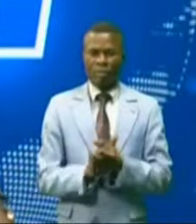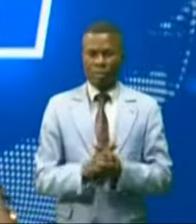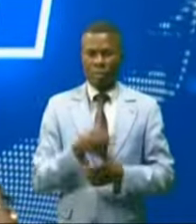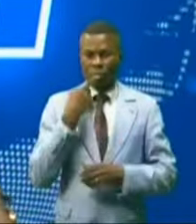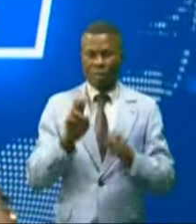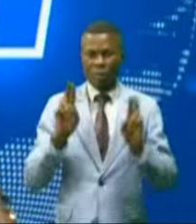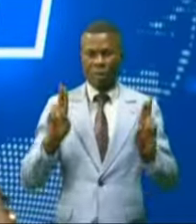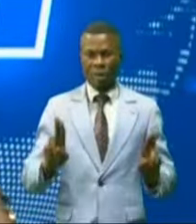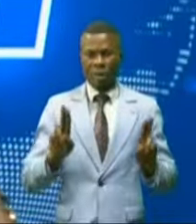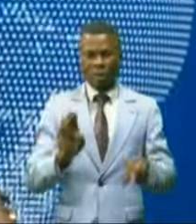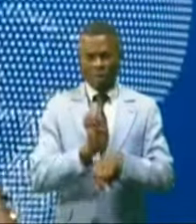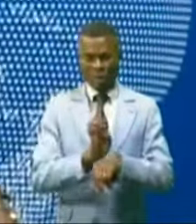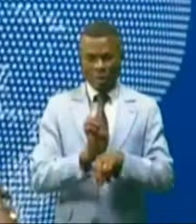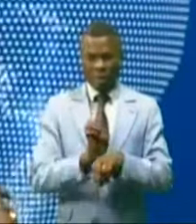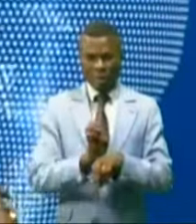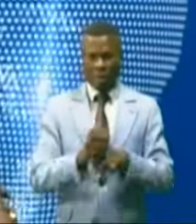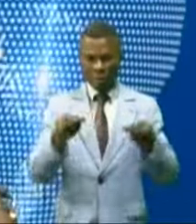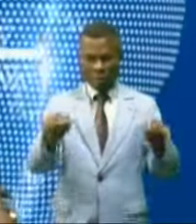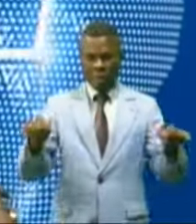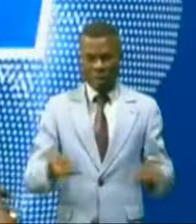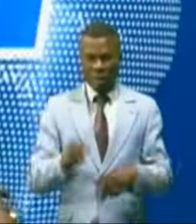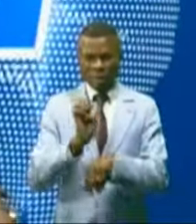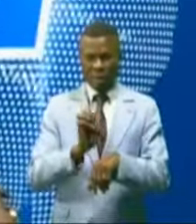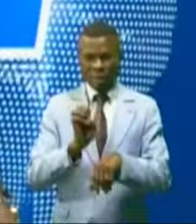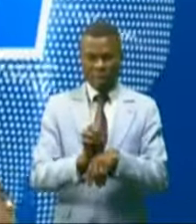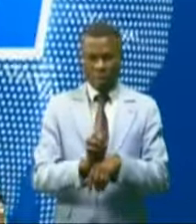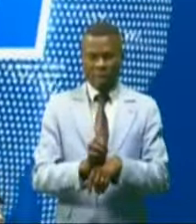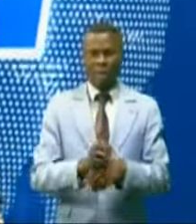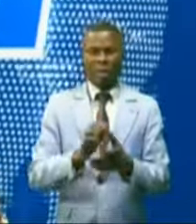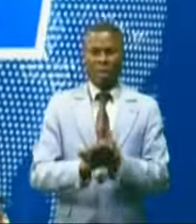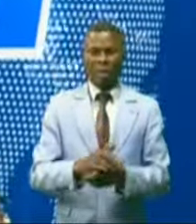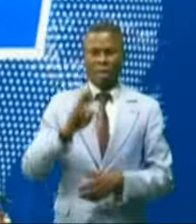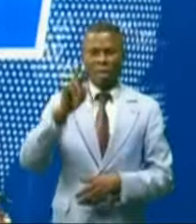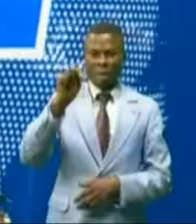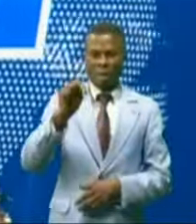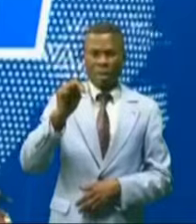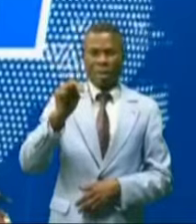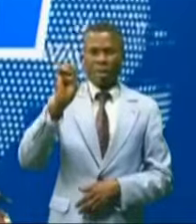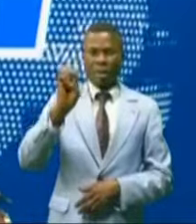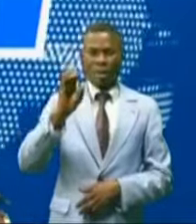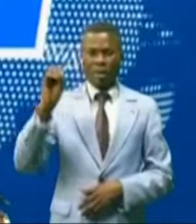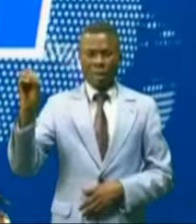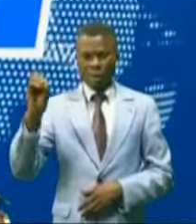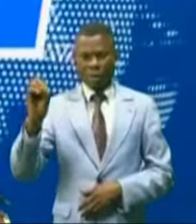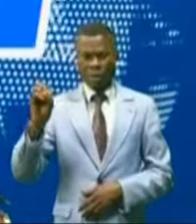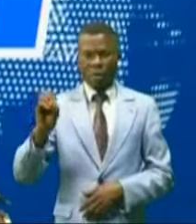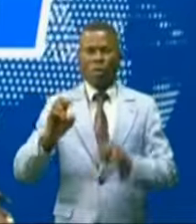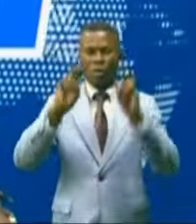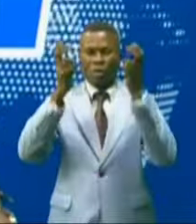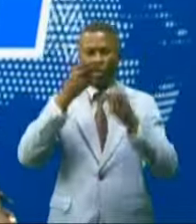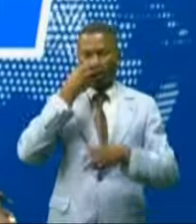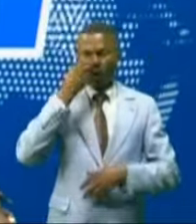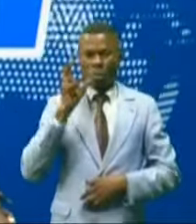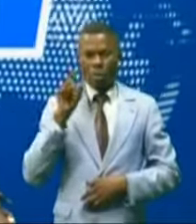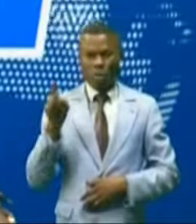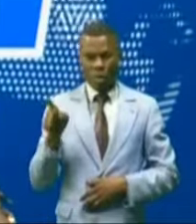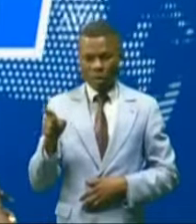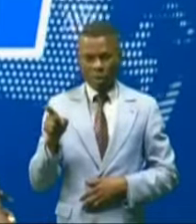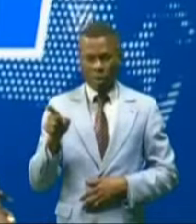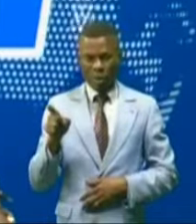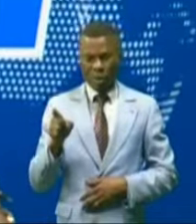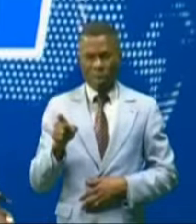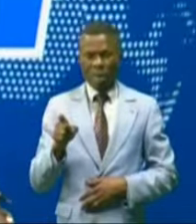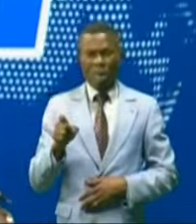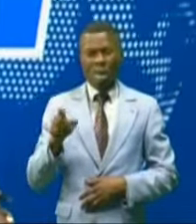Parlons religion à présent avec ce terrain de l'église néo-apostolique Chapelle de Bukavu qui est sous